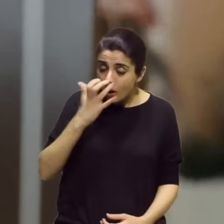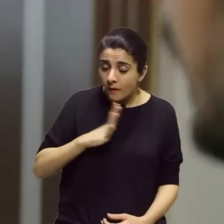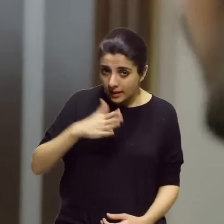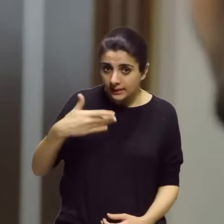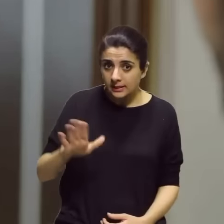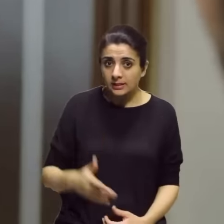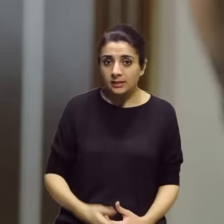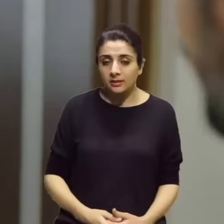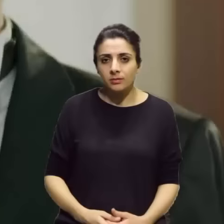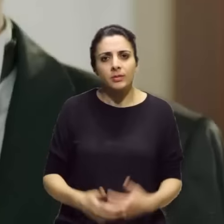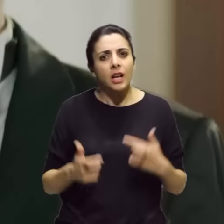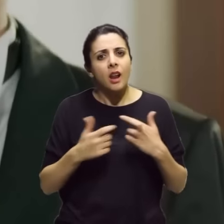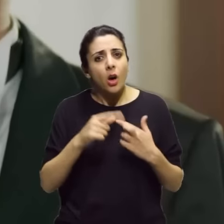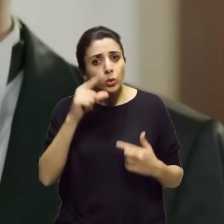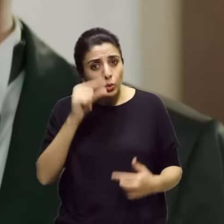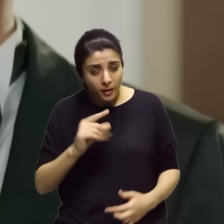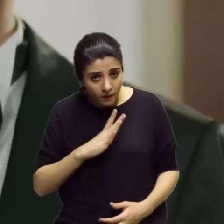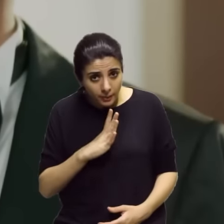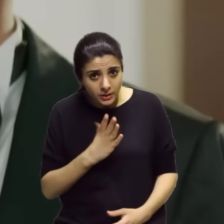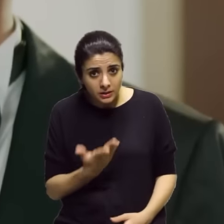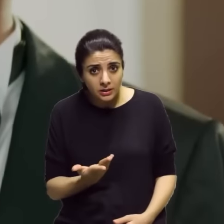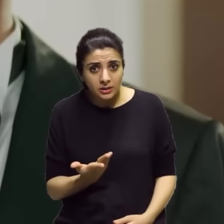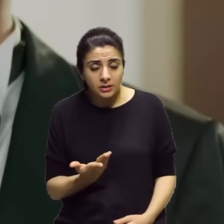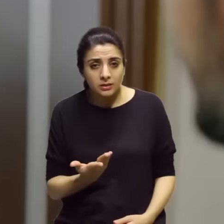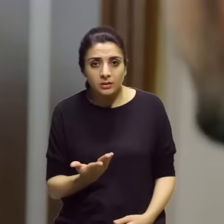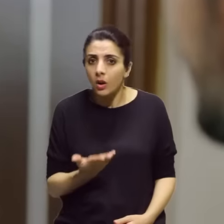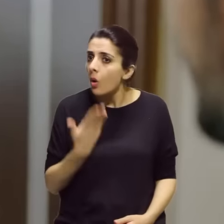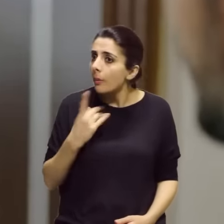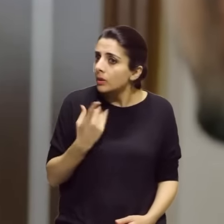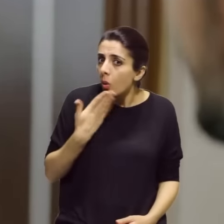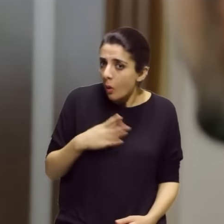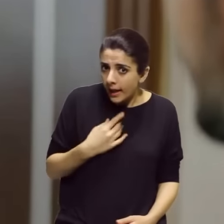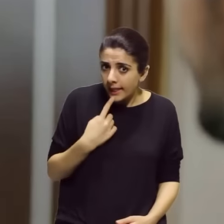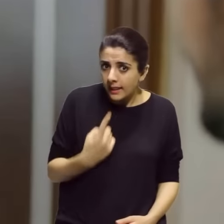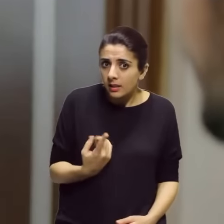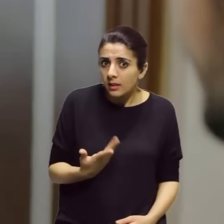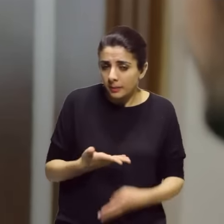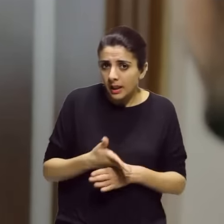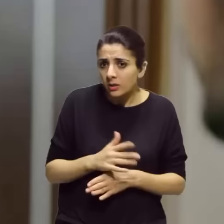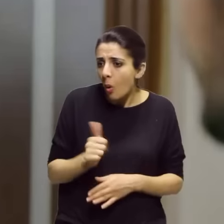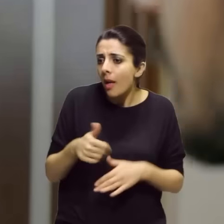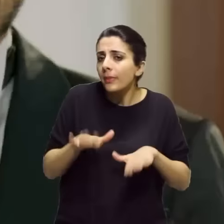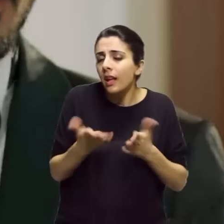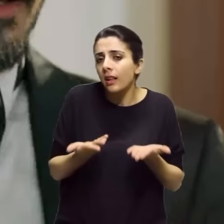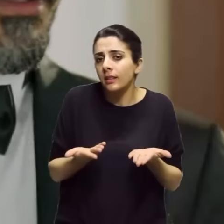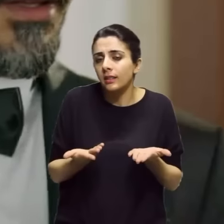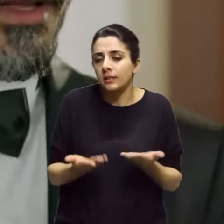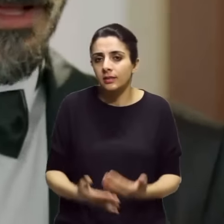bekliyor. Reyhan, şüphen mi var? Ya yok bir şey dedim. Yani artık ne önemi var